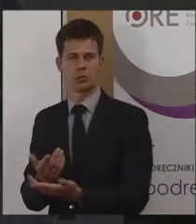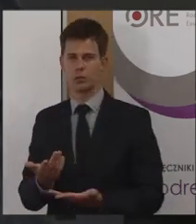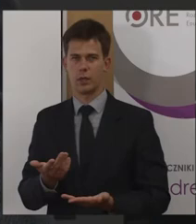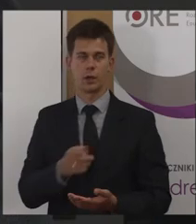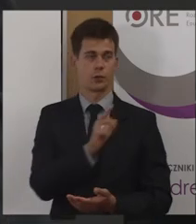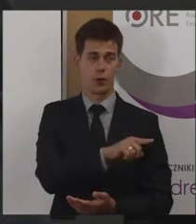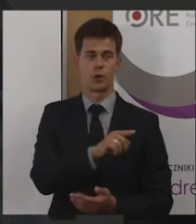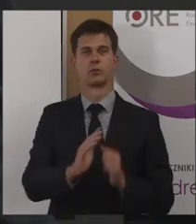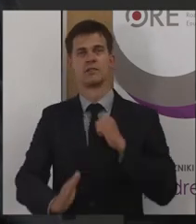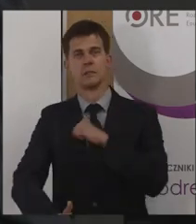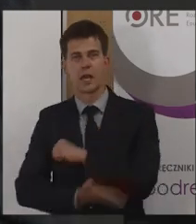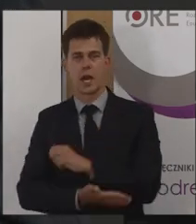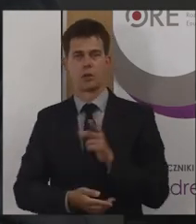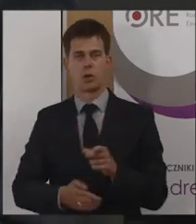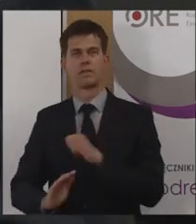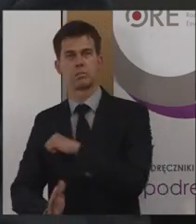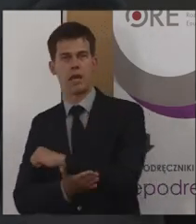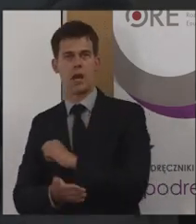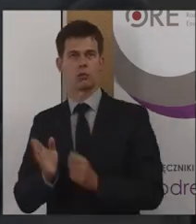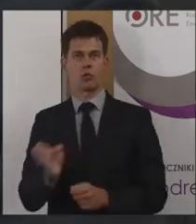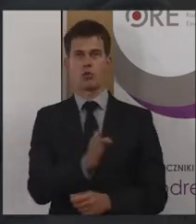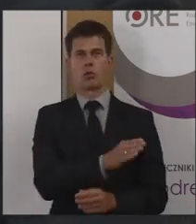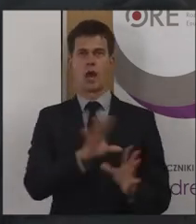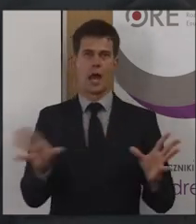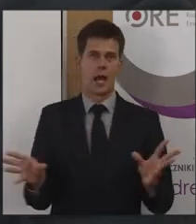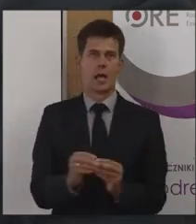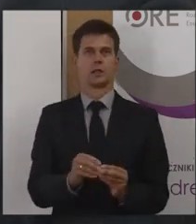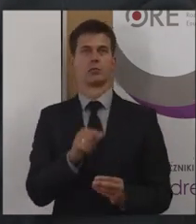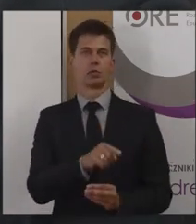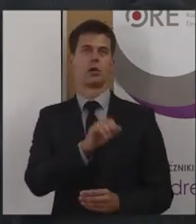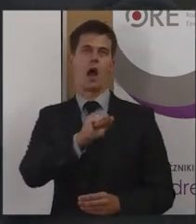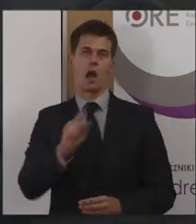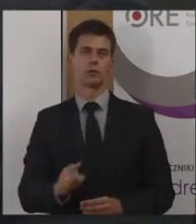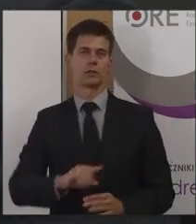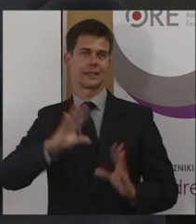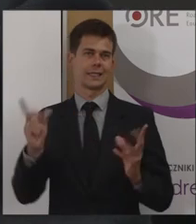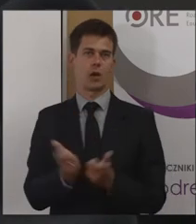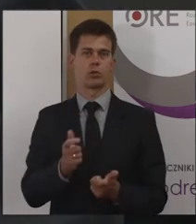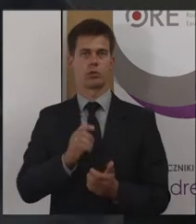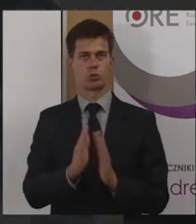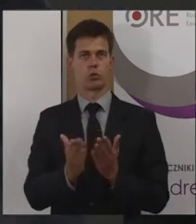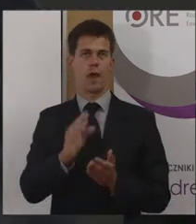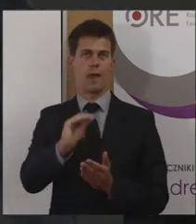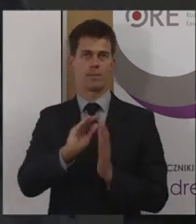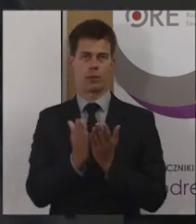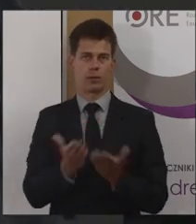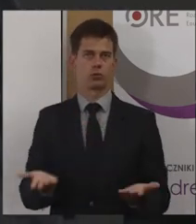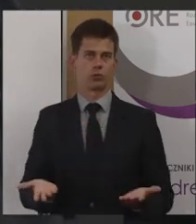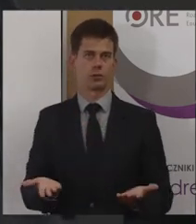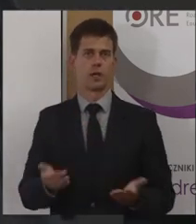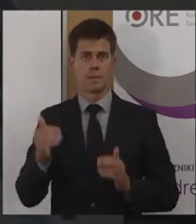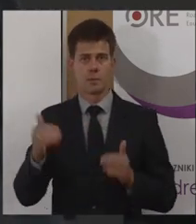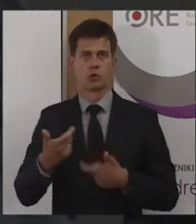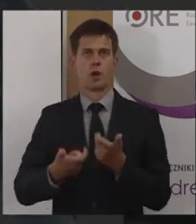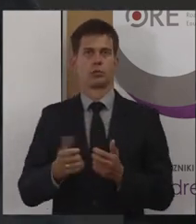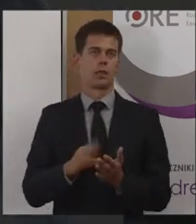to gdzieś na poziomie systemowym dołóżmy do tego te karty pracy w Braille'u, na przykład